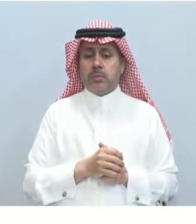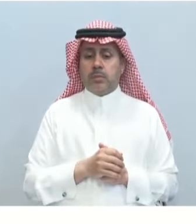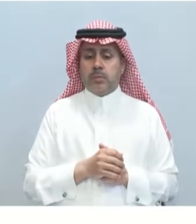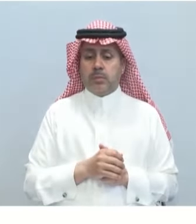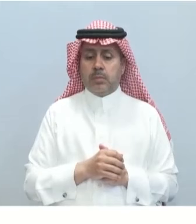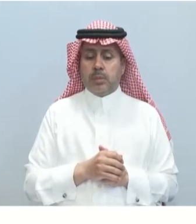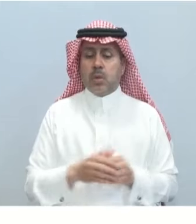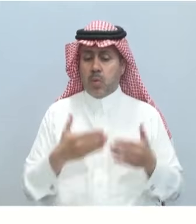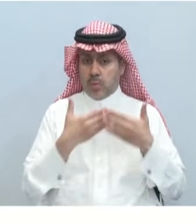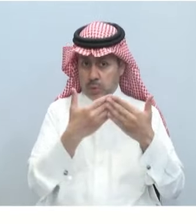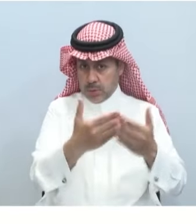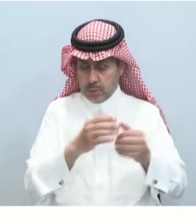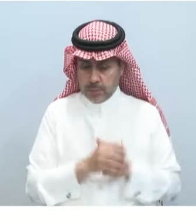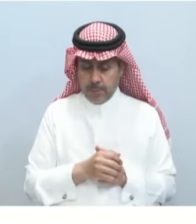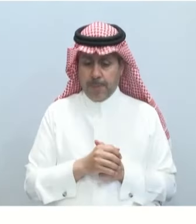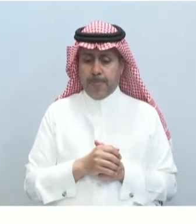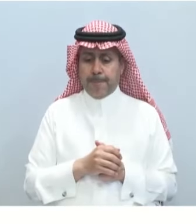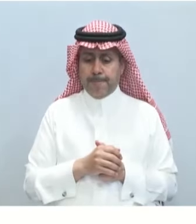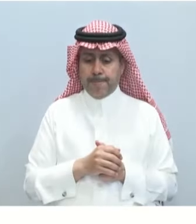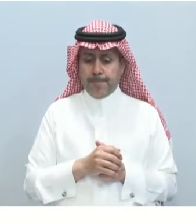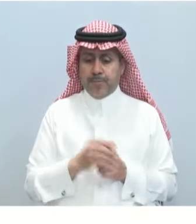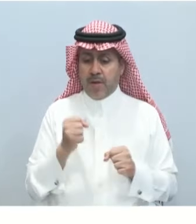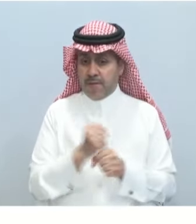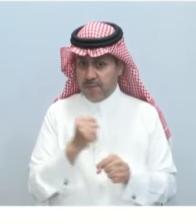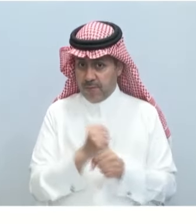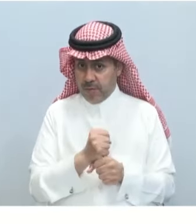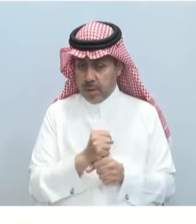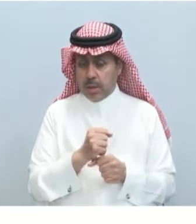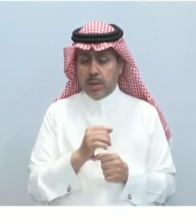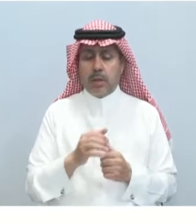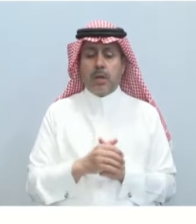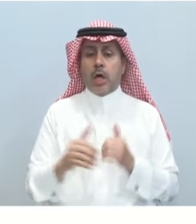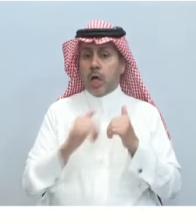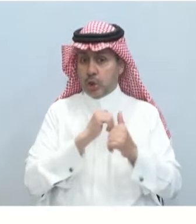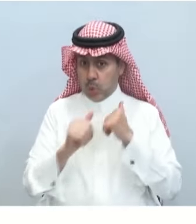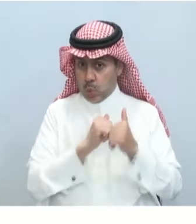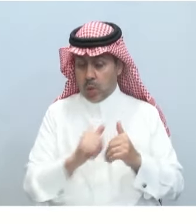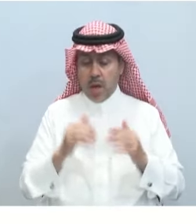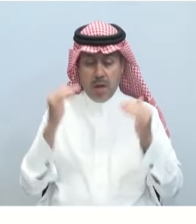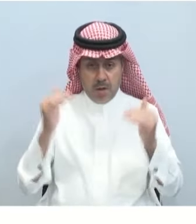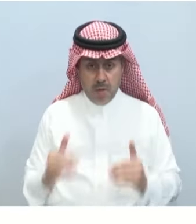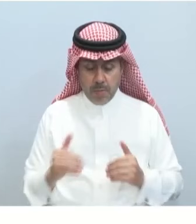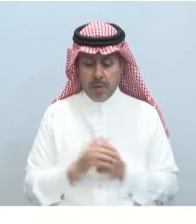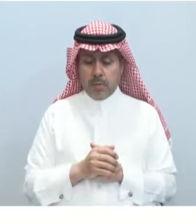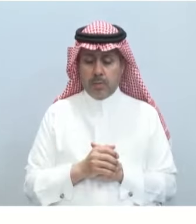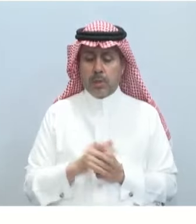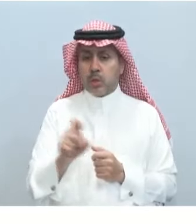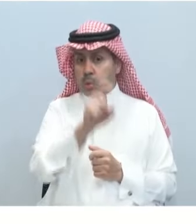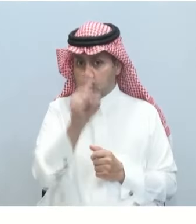اللازمه كذلك اتخاذ الاجراءات النظاميه اللازمه لسائله المتسبب